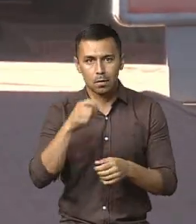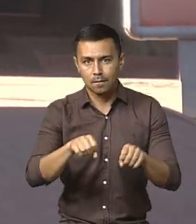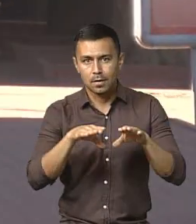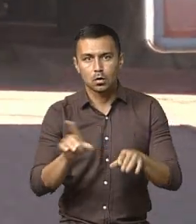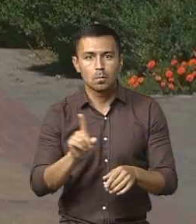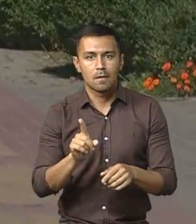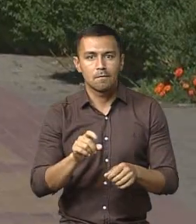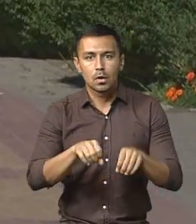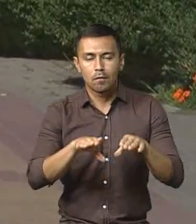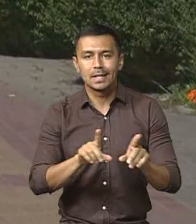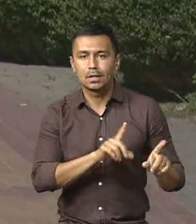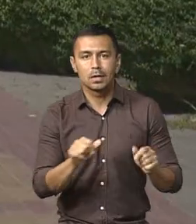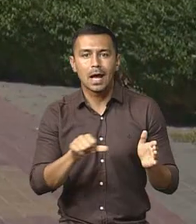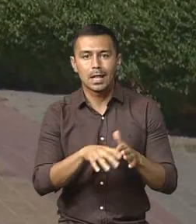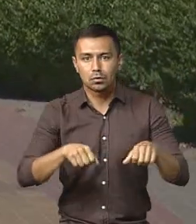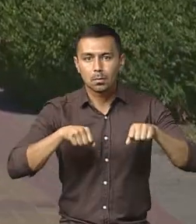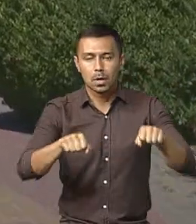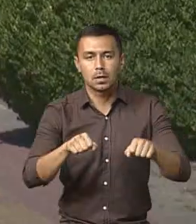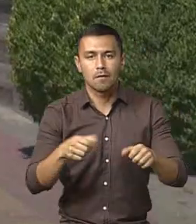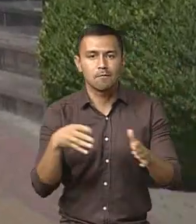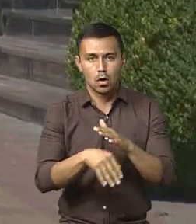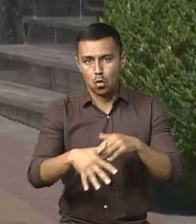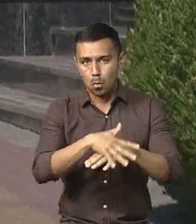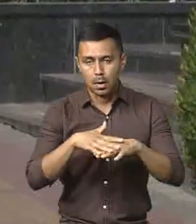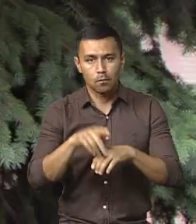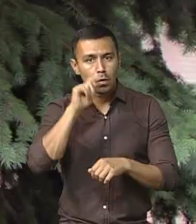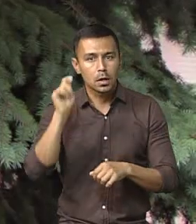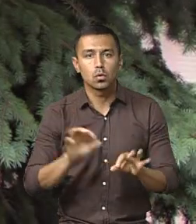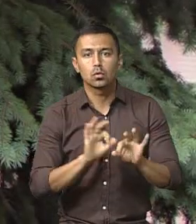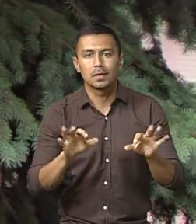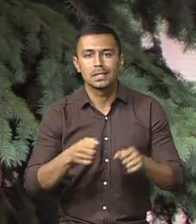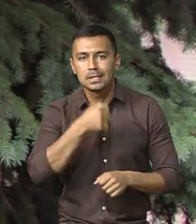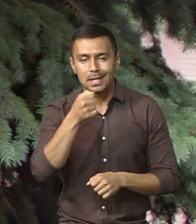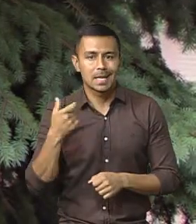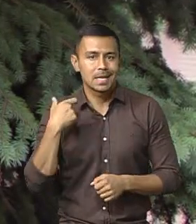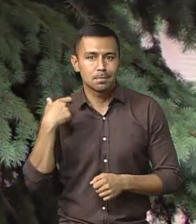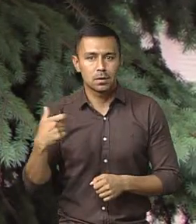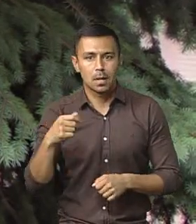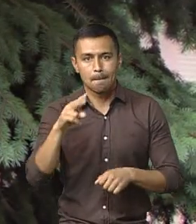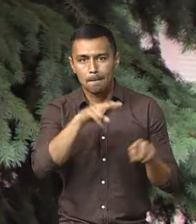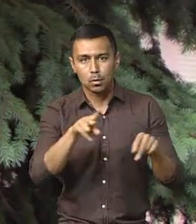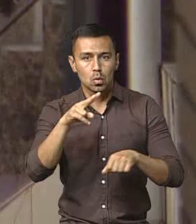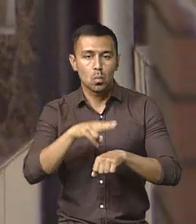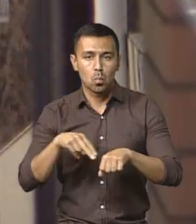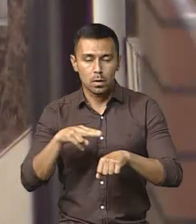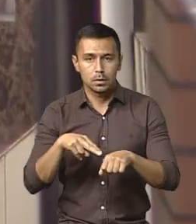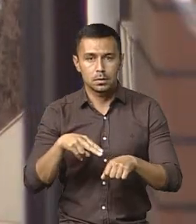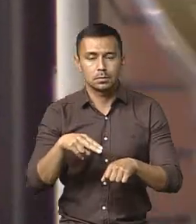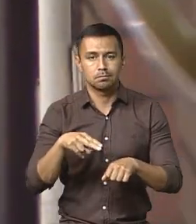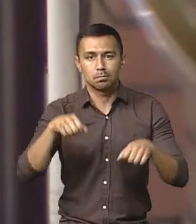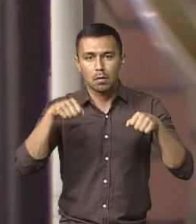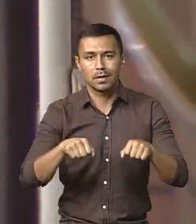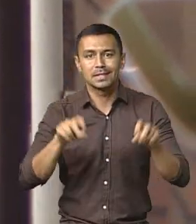вирішили, аби врегулювати їзду на електросамокаті в громаді. В Україні, розповіла старша інспекторка патрульної поліції Юлія Цісарук, правовий